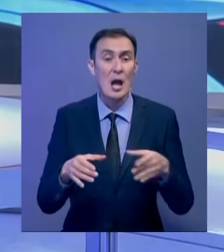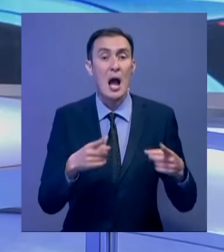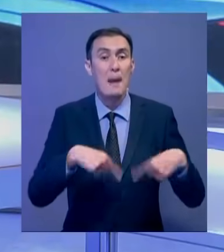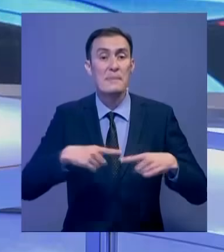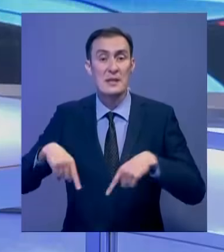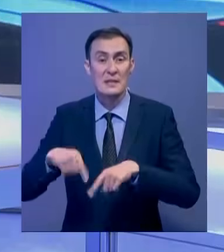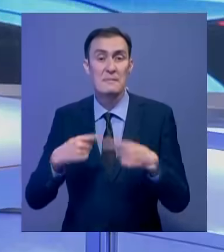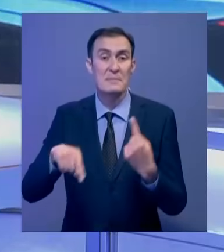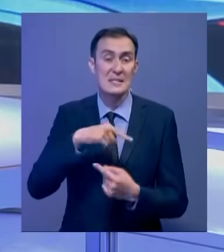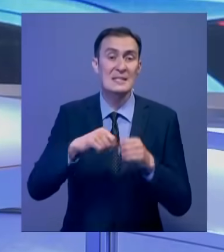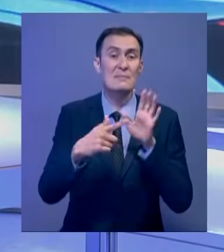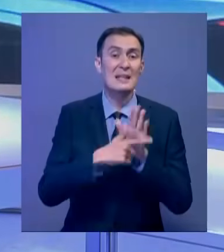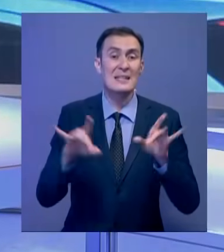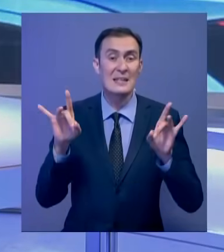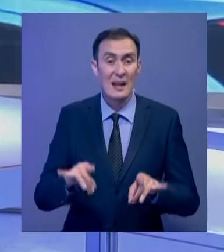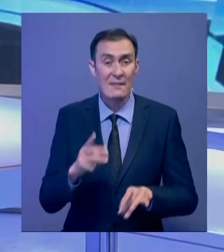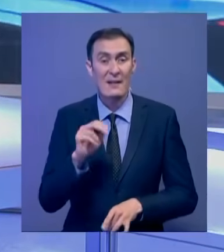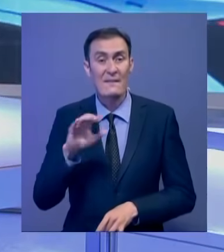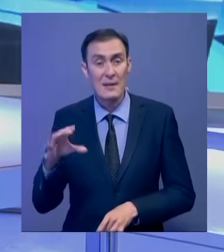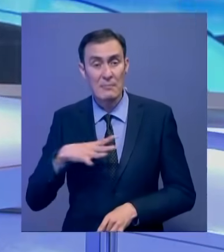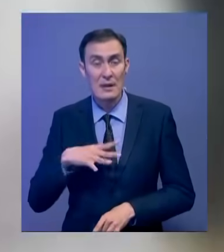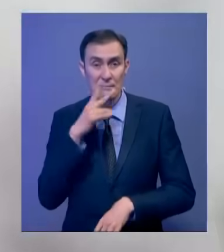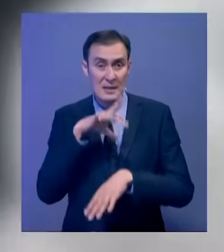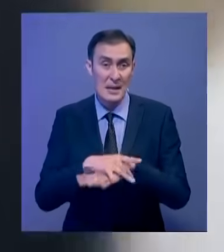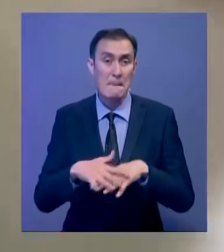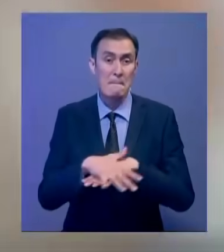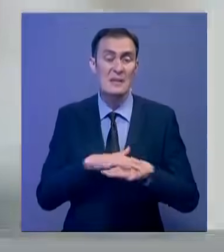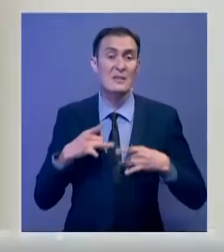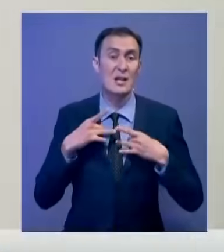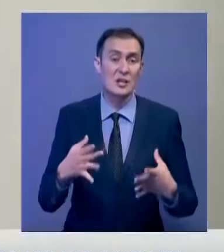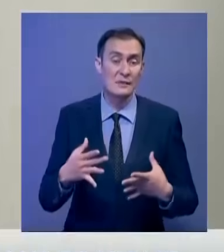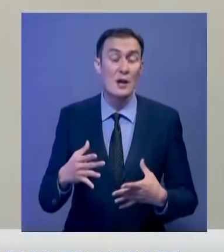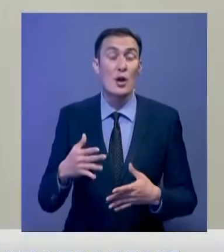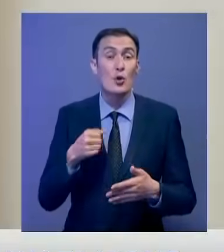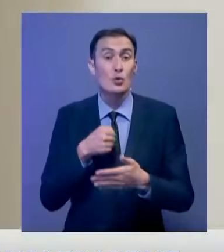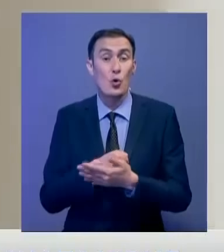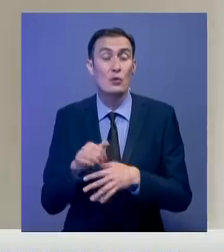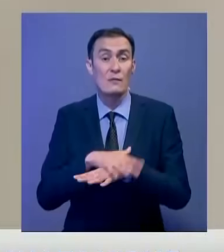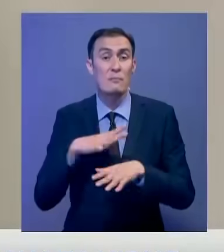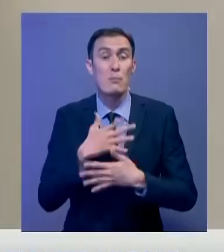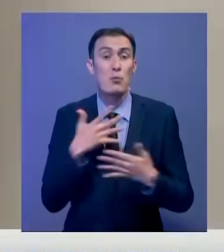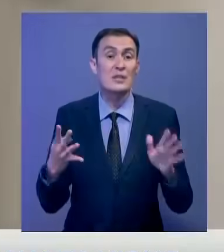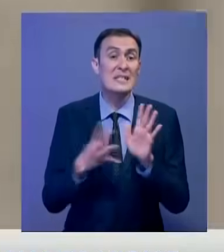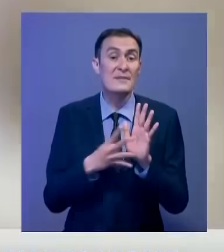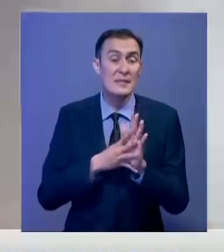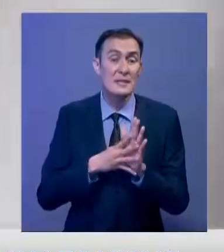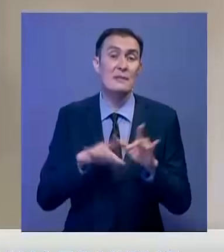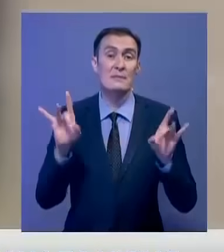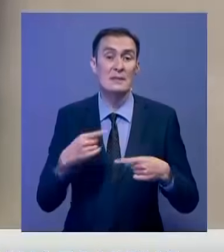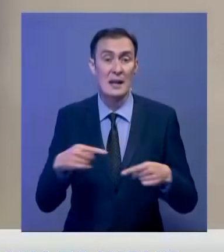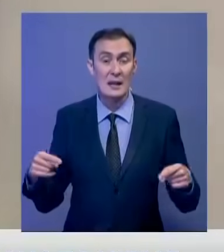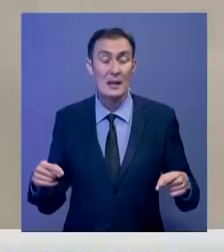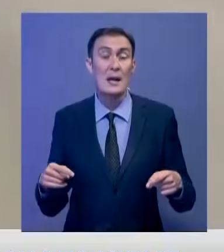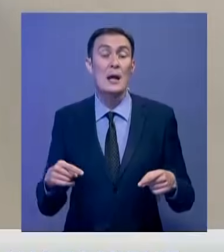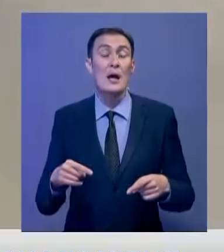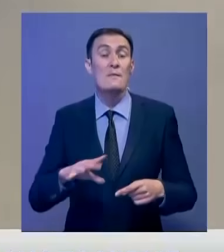объектов. 17 ресторанов и кафе попались на проведение массовых торжеств. Допустимое число посетителей превысили в 9 увеселительных